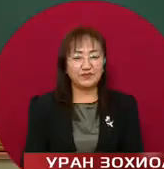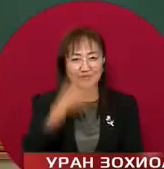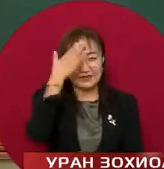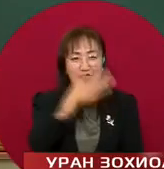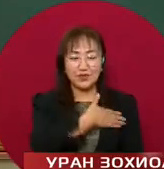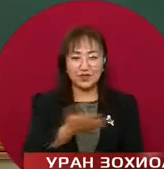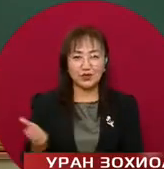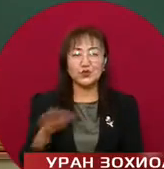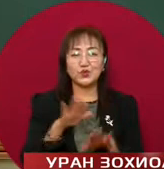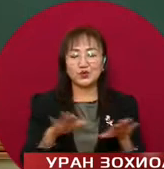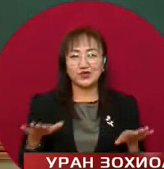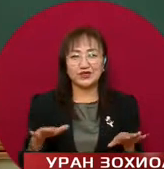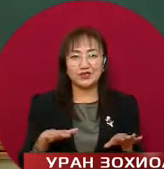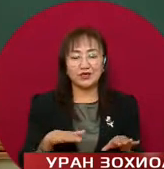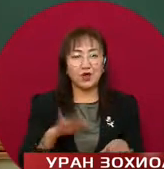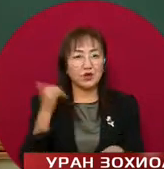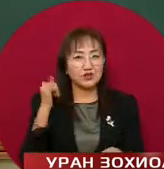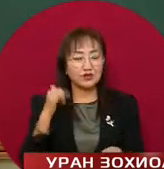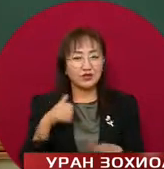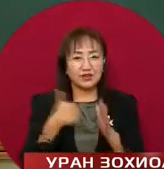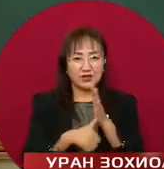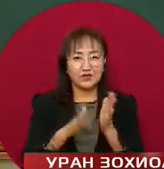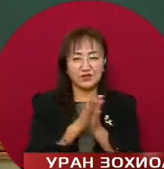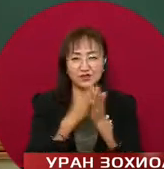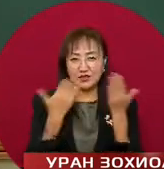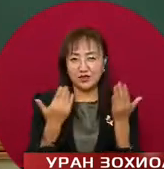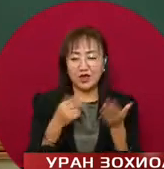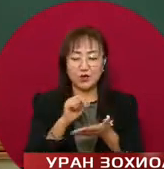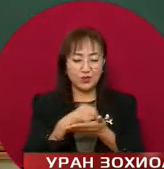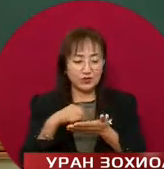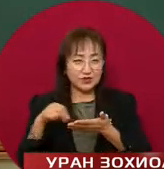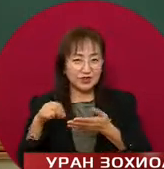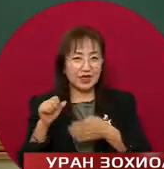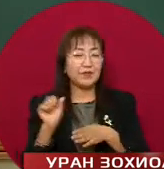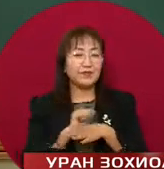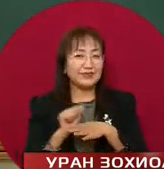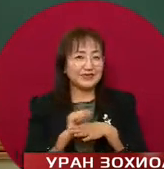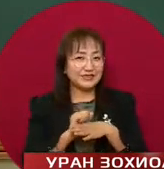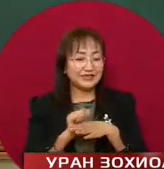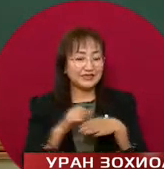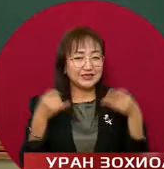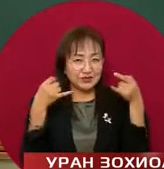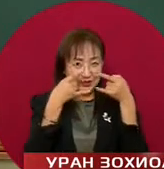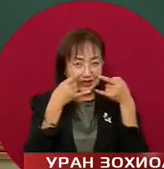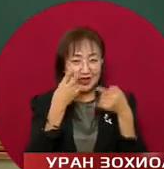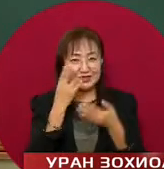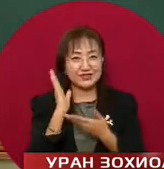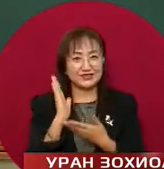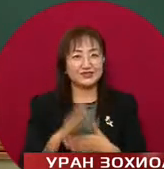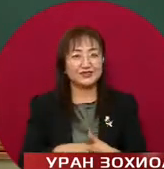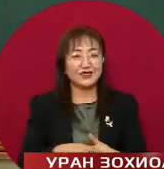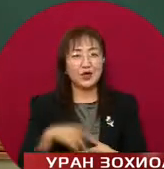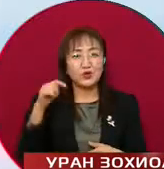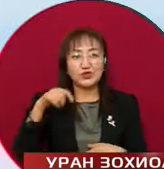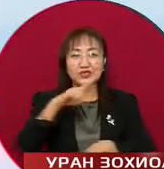Сайн байцгаана уу хүүхдүүдээ. Уран зохиолынхоо ном дэвтэр үзэг харандаагаа бэлдээд цэнхэр дэлгэцийнхаа өмнө суугаарай.